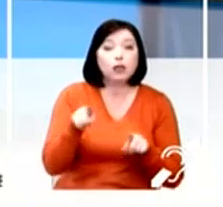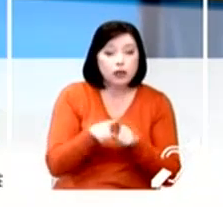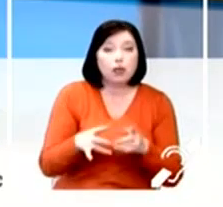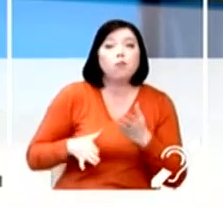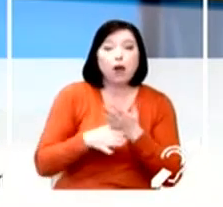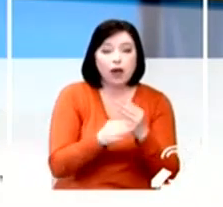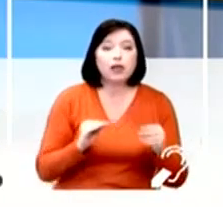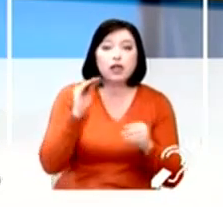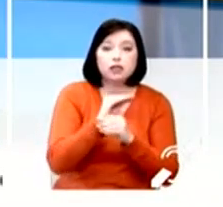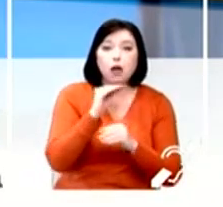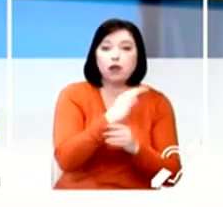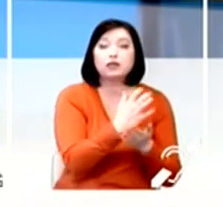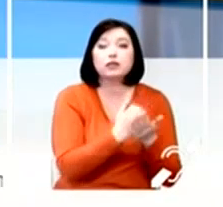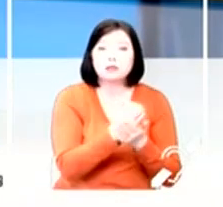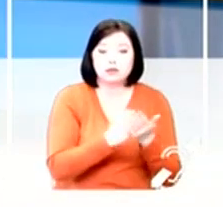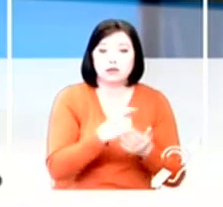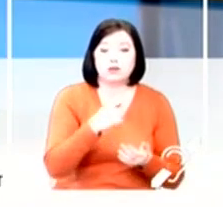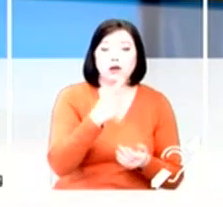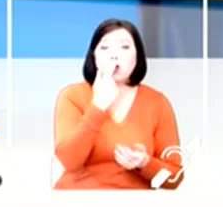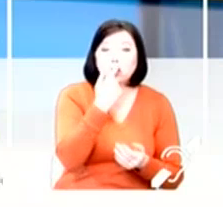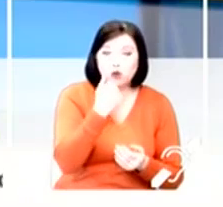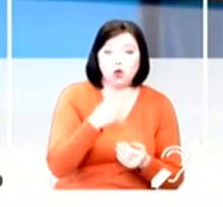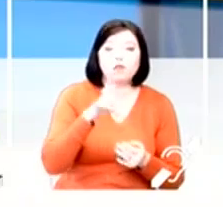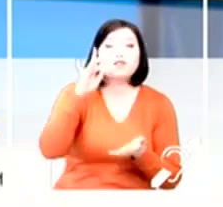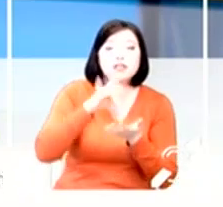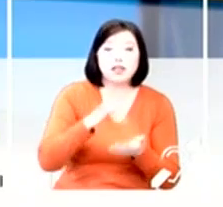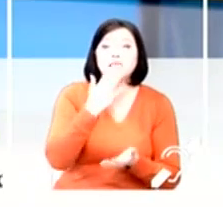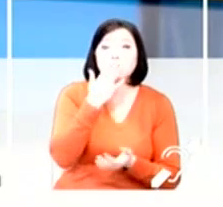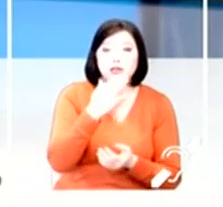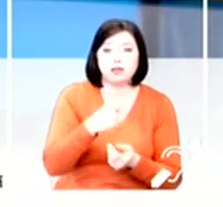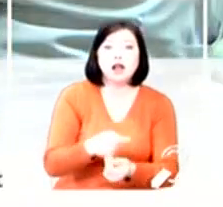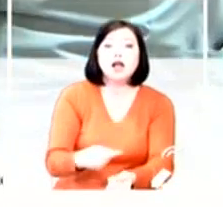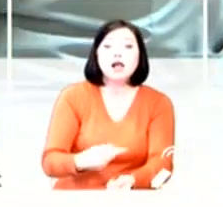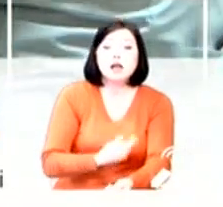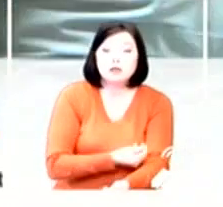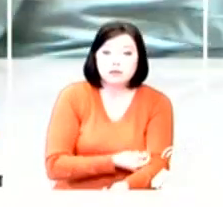la completarea stocurilor de sânge ale Centrului Național de Transfuzie.